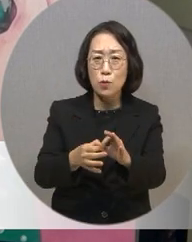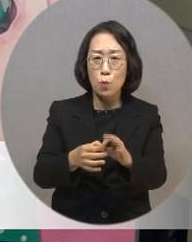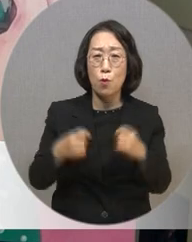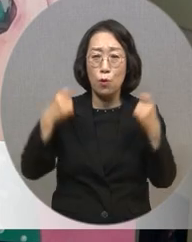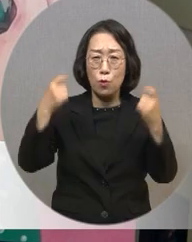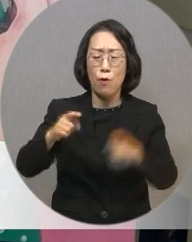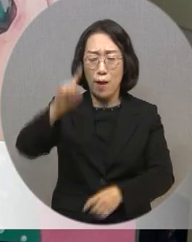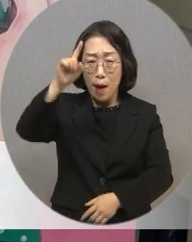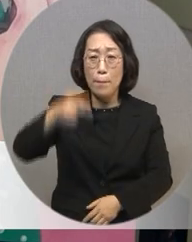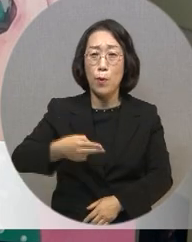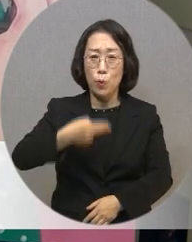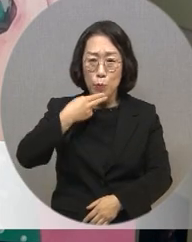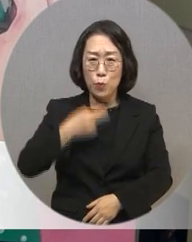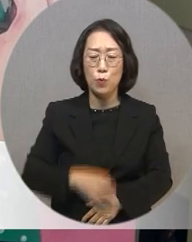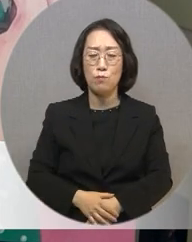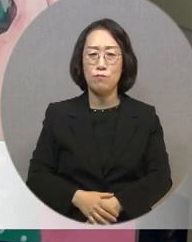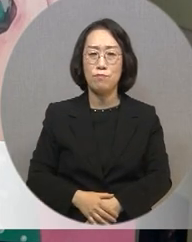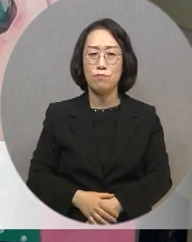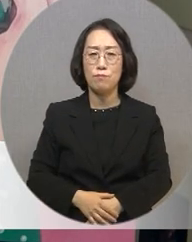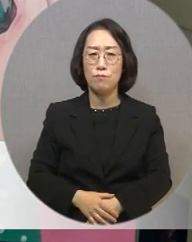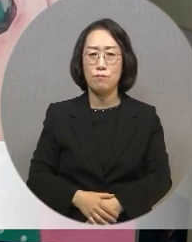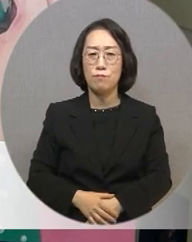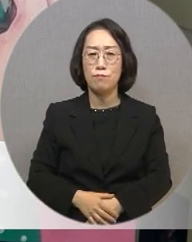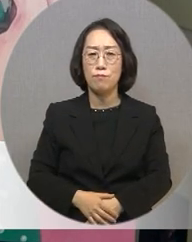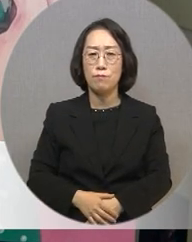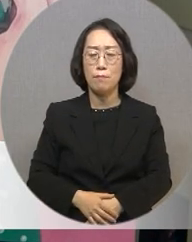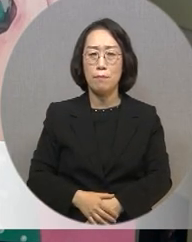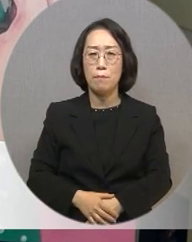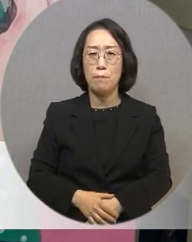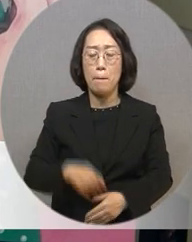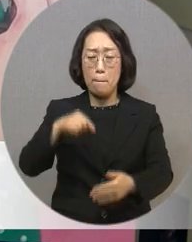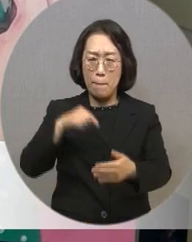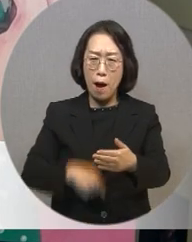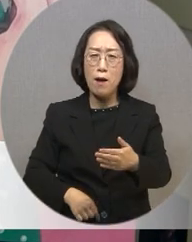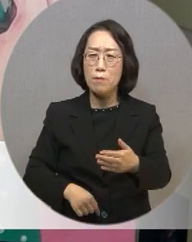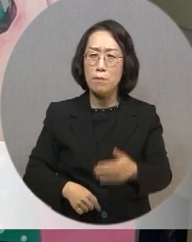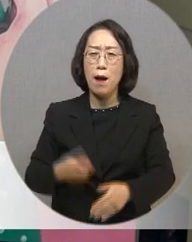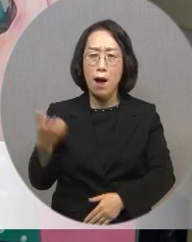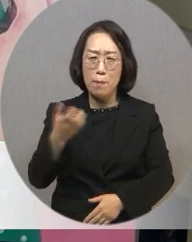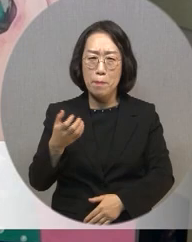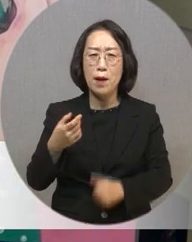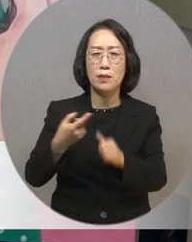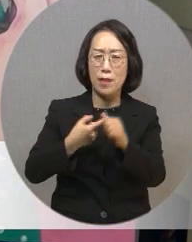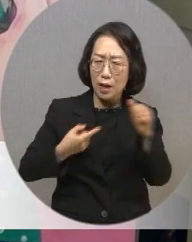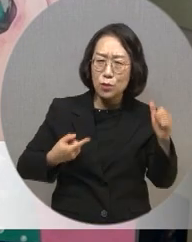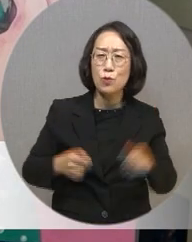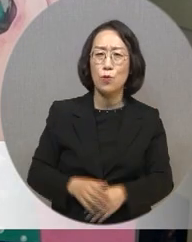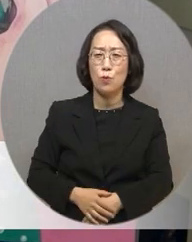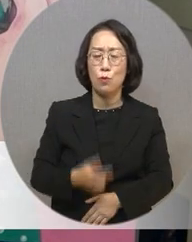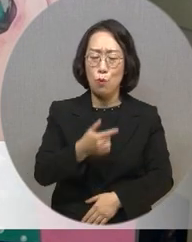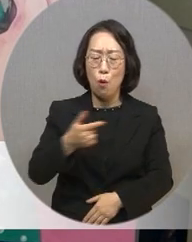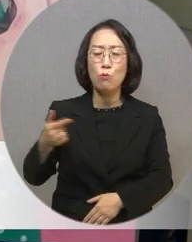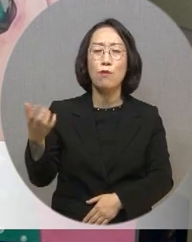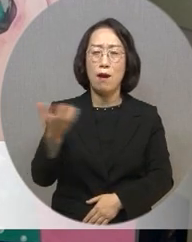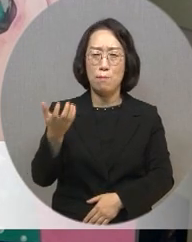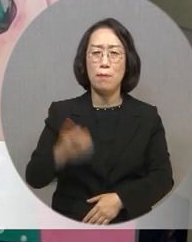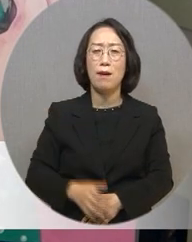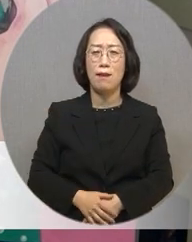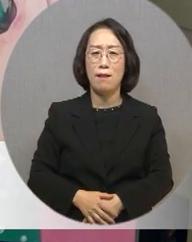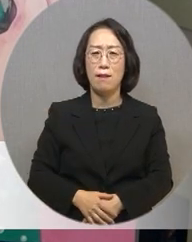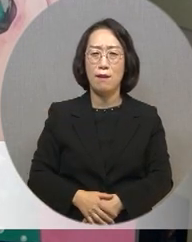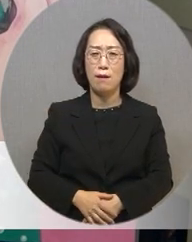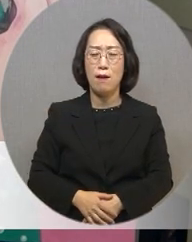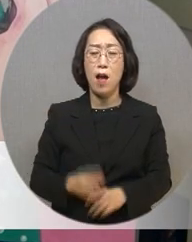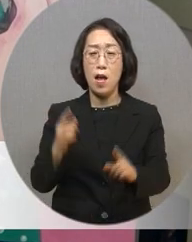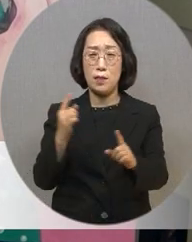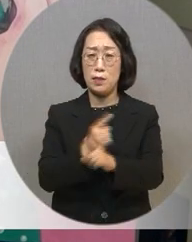번도 못 갔거든요. 그러니까 이제 그게 가슴에 상처가 되더라고요. 이렇게 마음이 너무 아파요. 그게. 근데